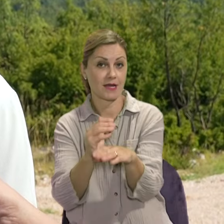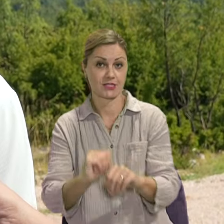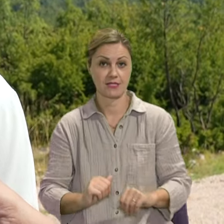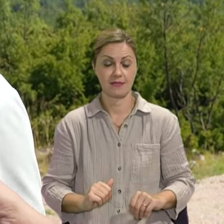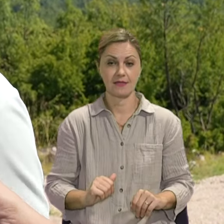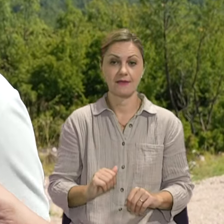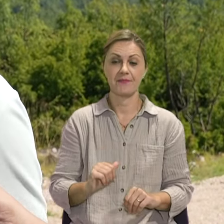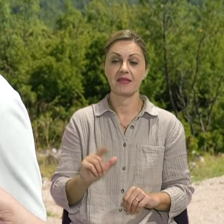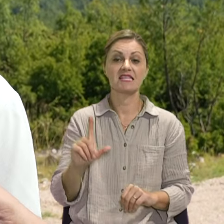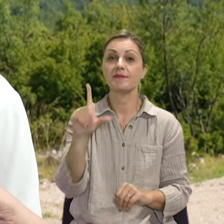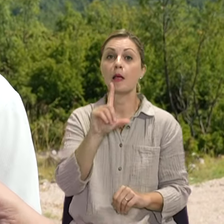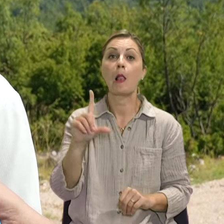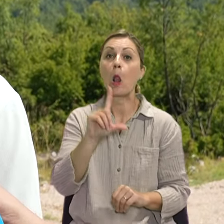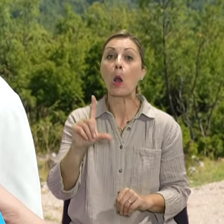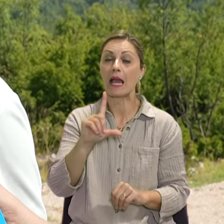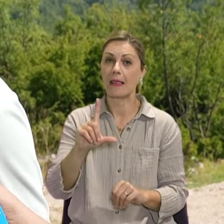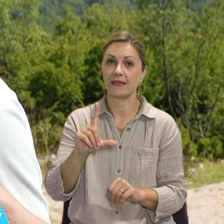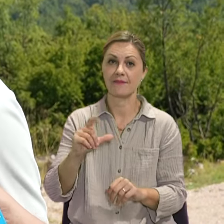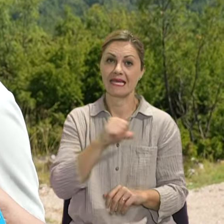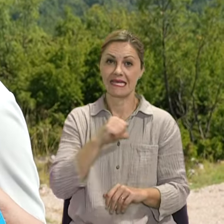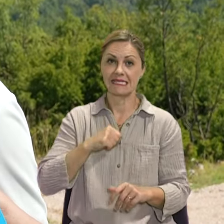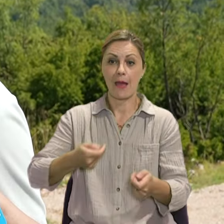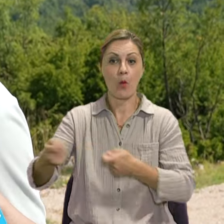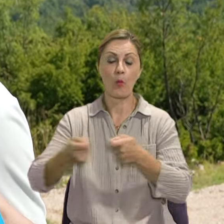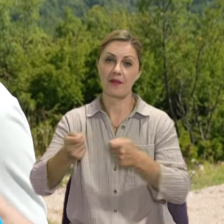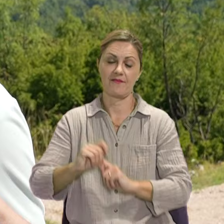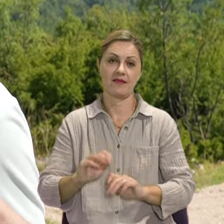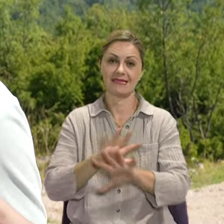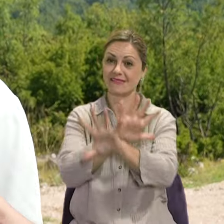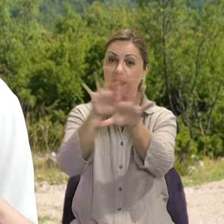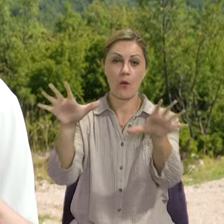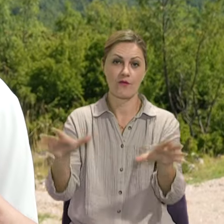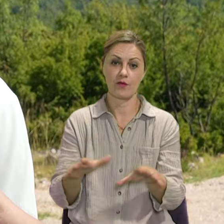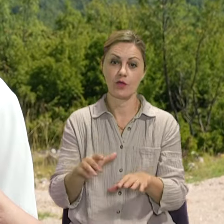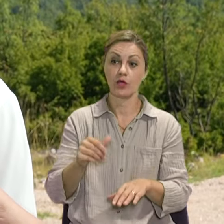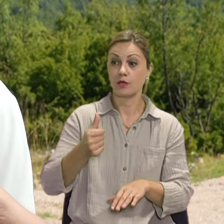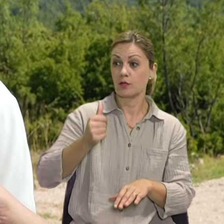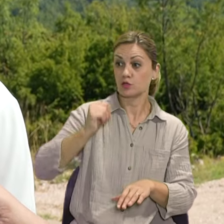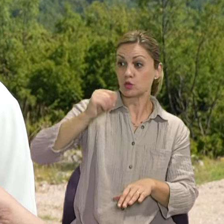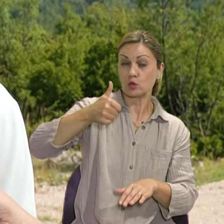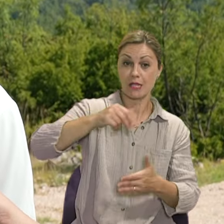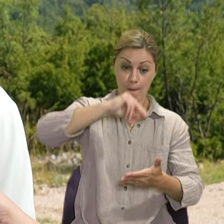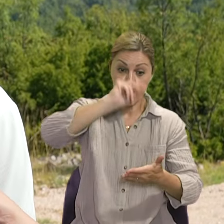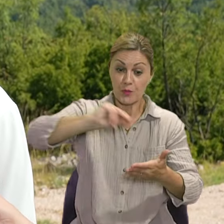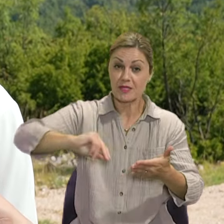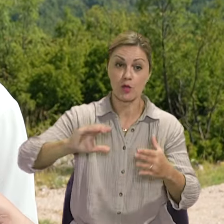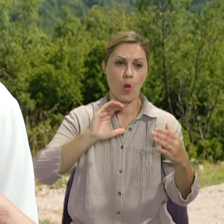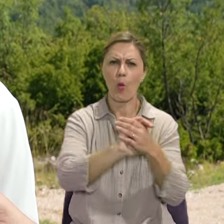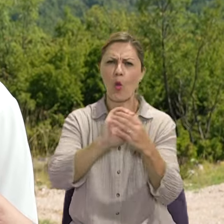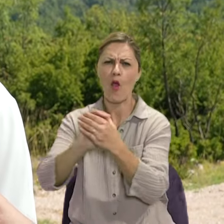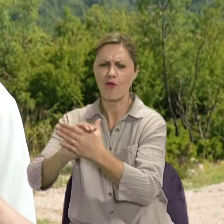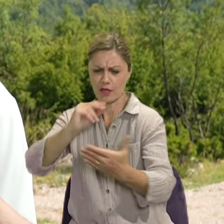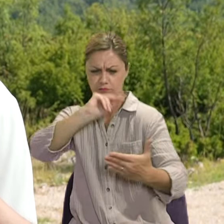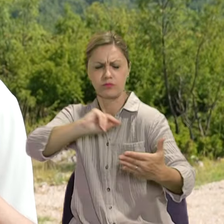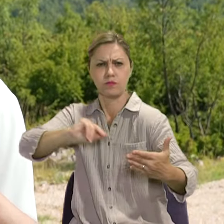pomaže, naravno i svim jedinicama lokalne samouprave ovdje i Dicmu i Dugopolju, ali i ostalim općinama i gradovima. Evo upravo sutra potpisujemo veliki